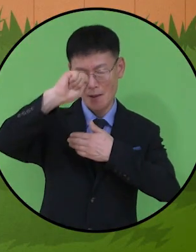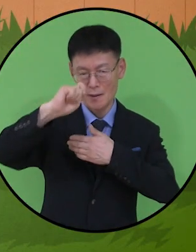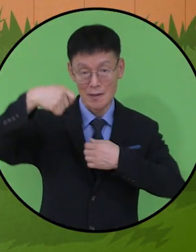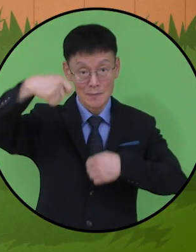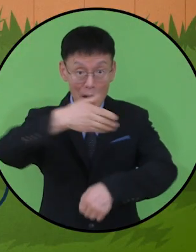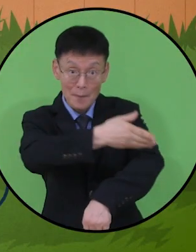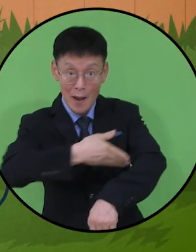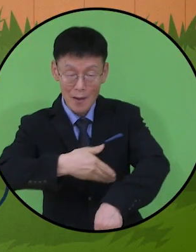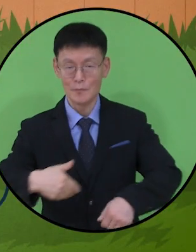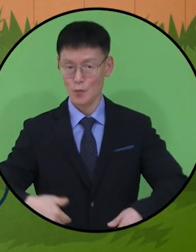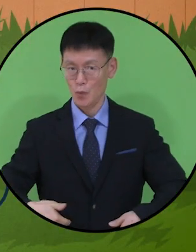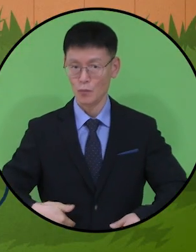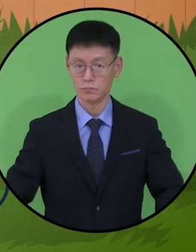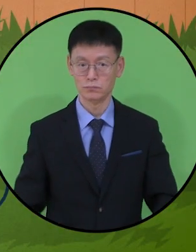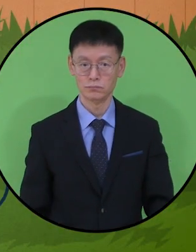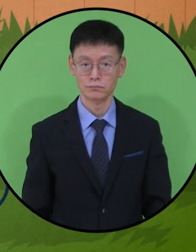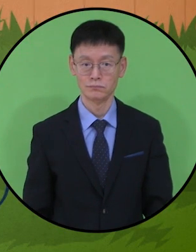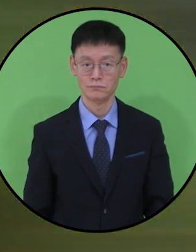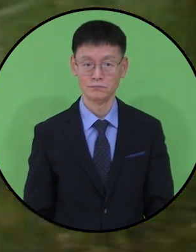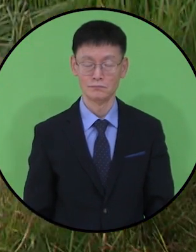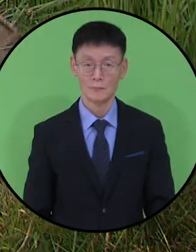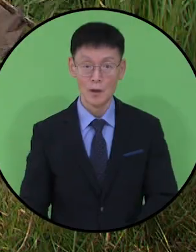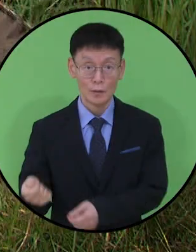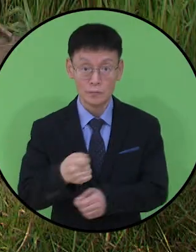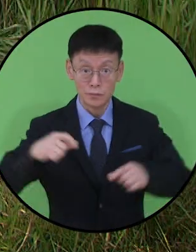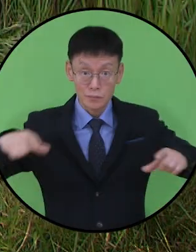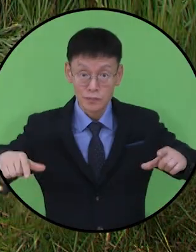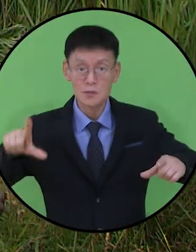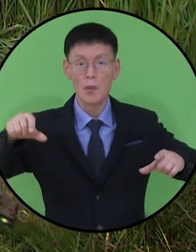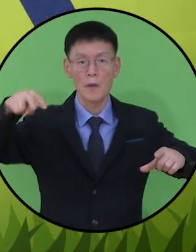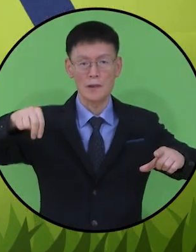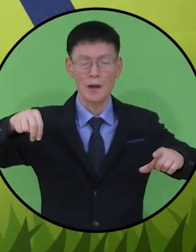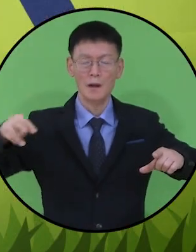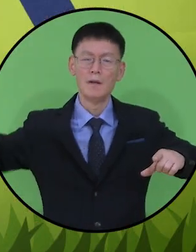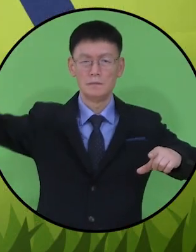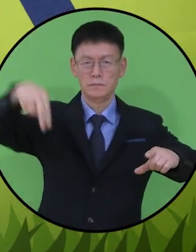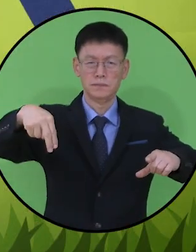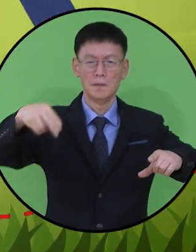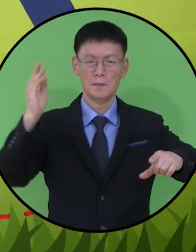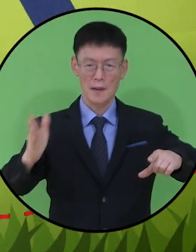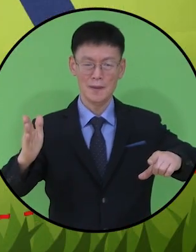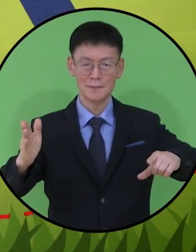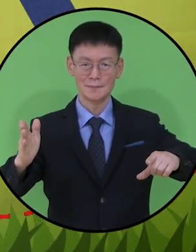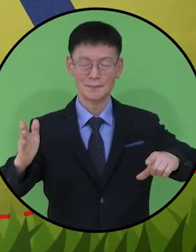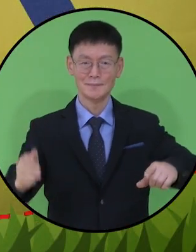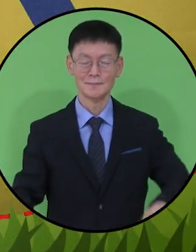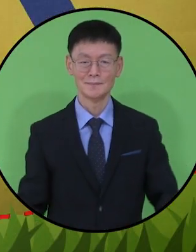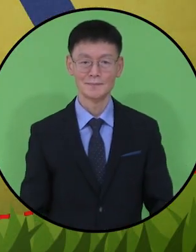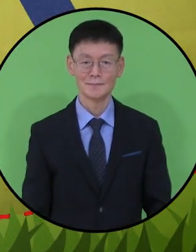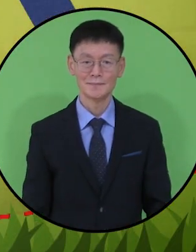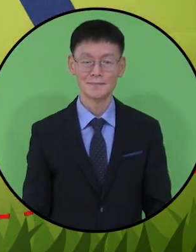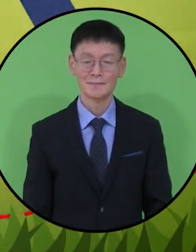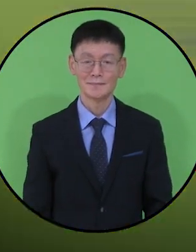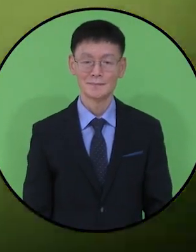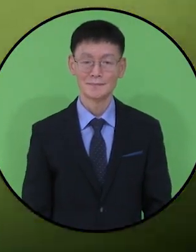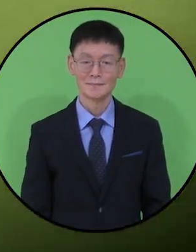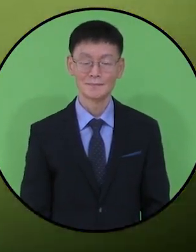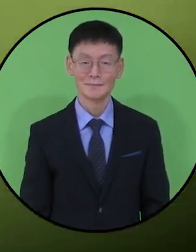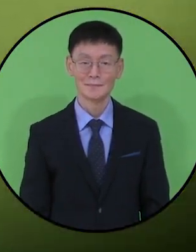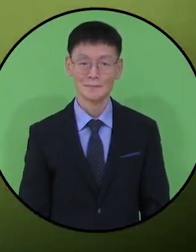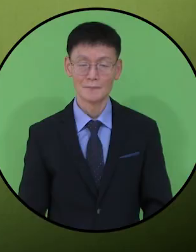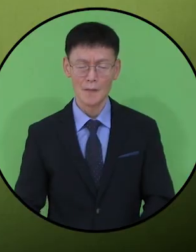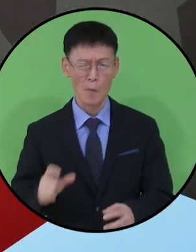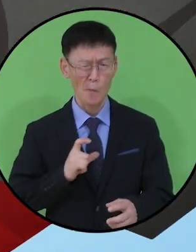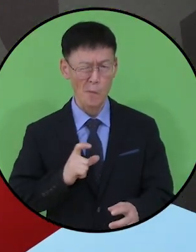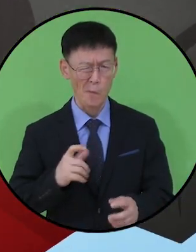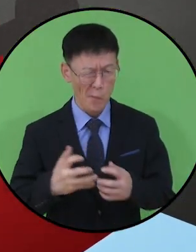안전모와 목이 긴 장화를 착용하는 것이 좋습니다. 예초기 사용 중에는 작업 반경 15m 이내로 접근하지 않도록 합니다.